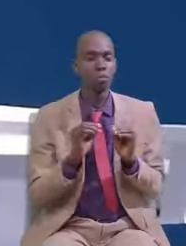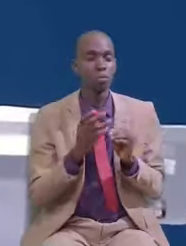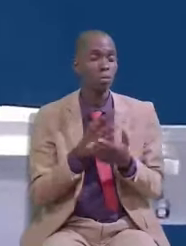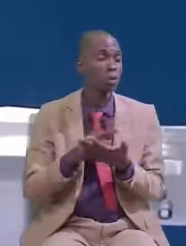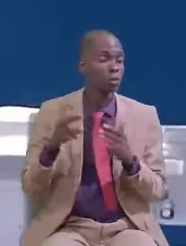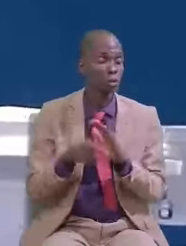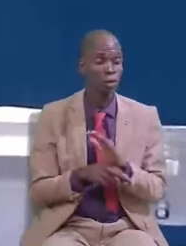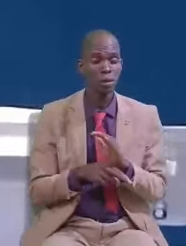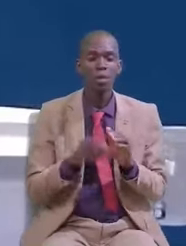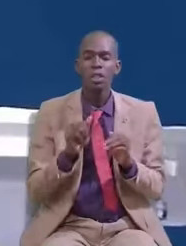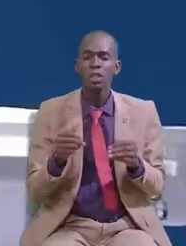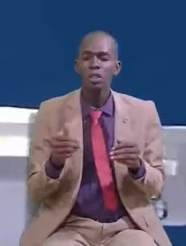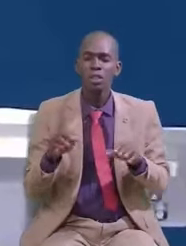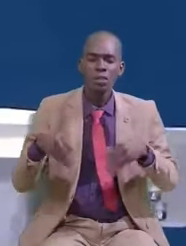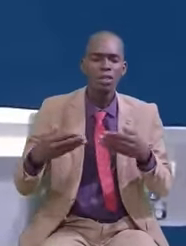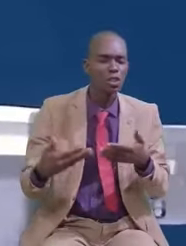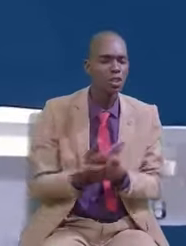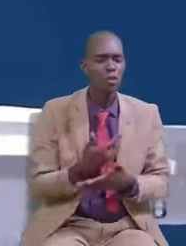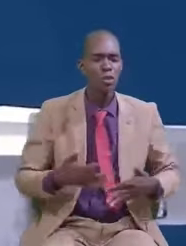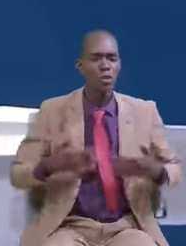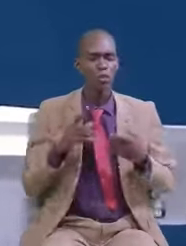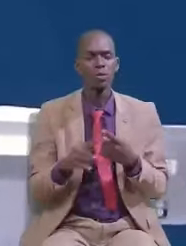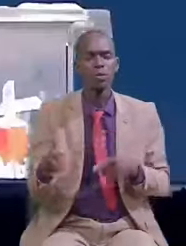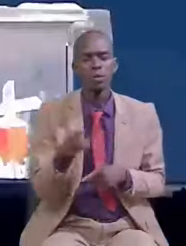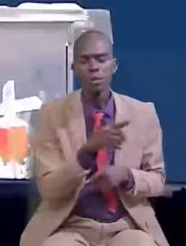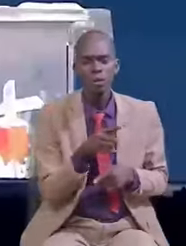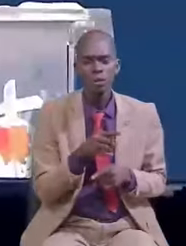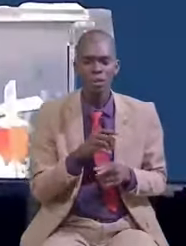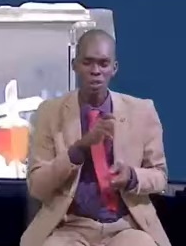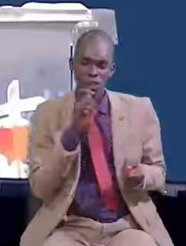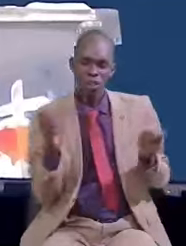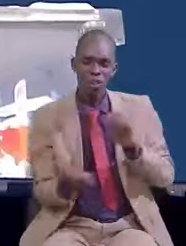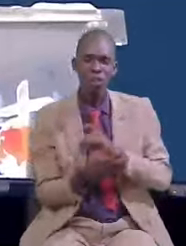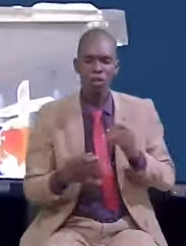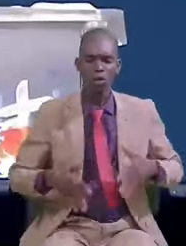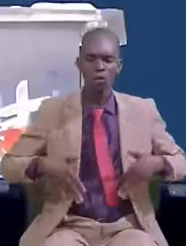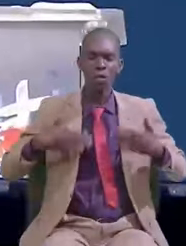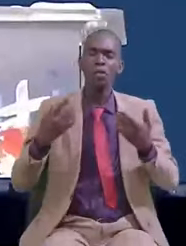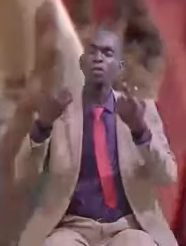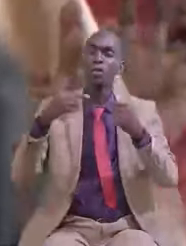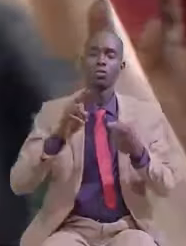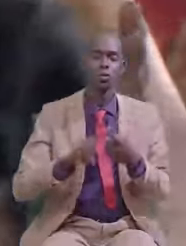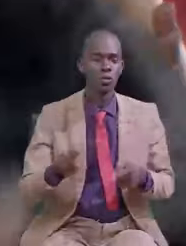que la nouvelle vie leur soit donnée, que tu les transformes,